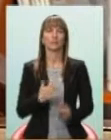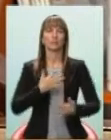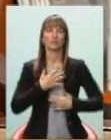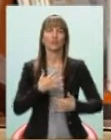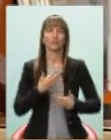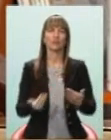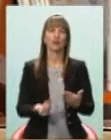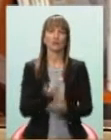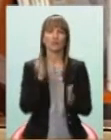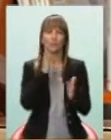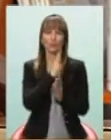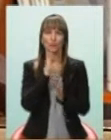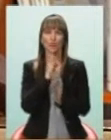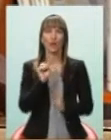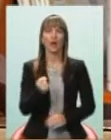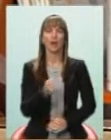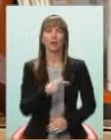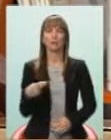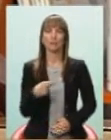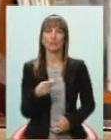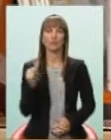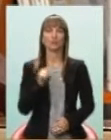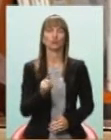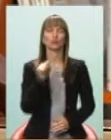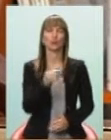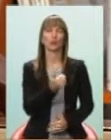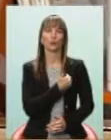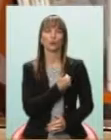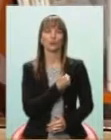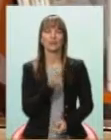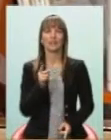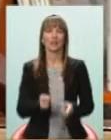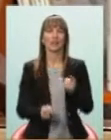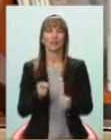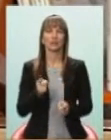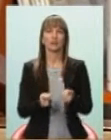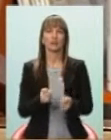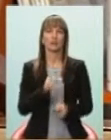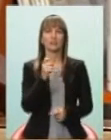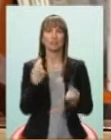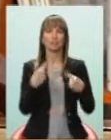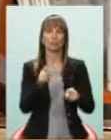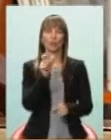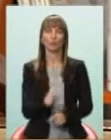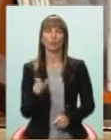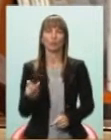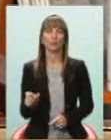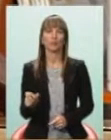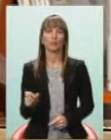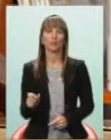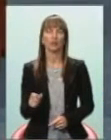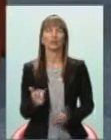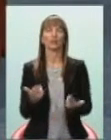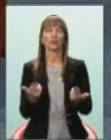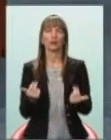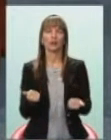дишиш свіжим воздухом. А мінус – те, що тобі хочеться іноді з іншими людьми. Тобто